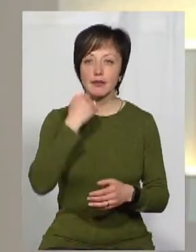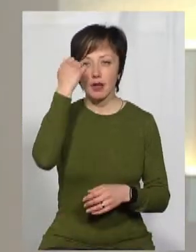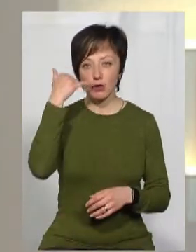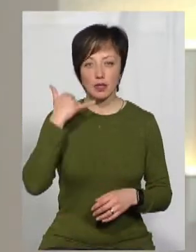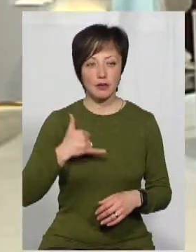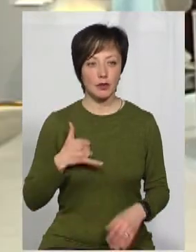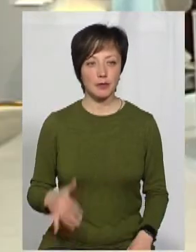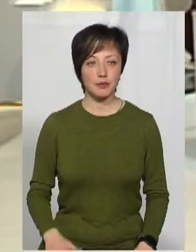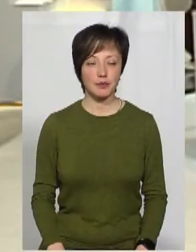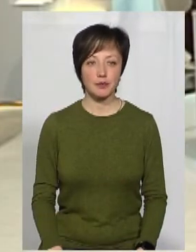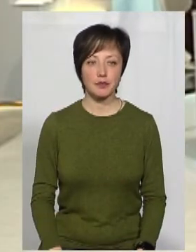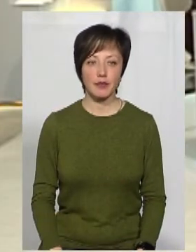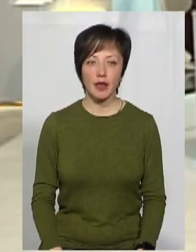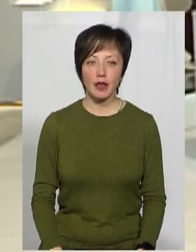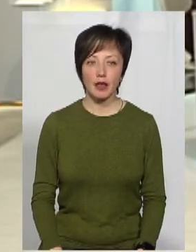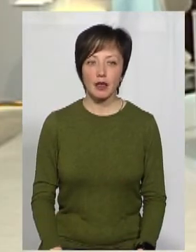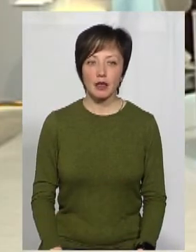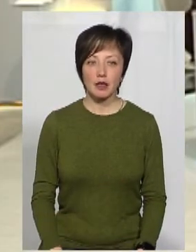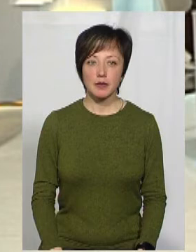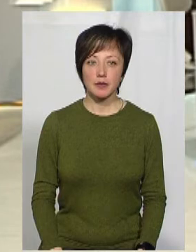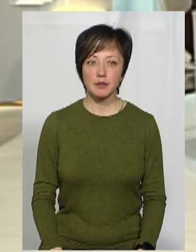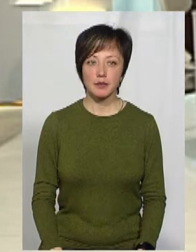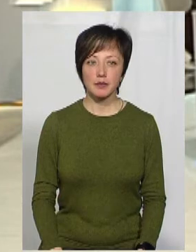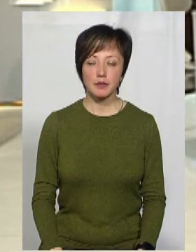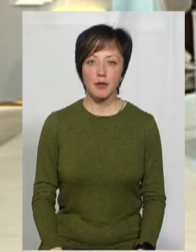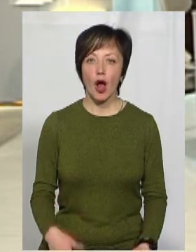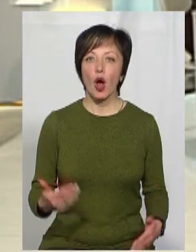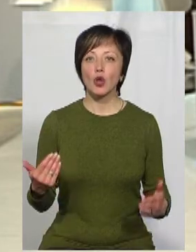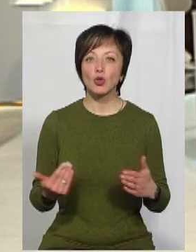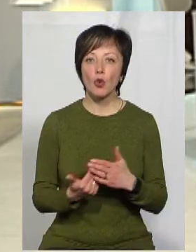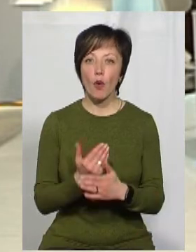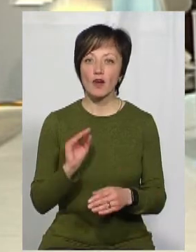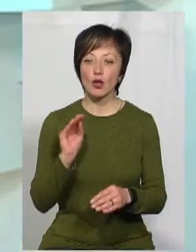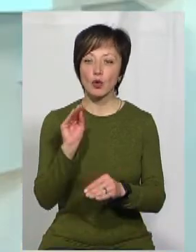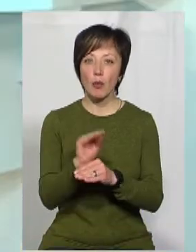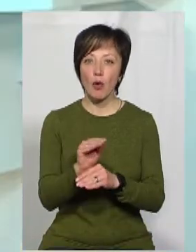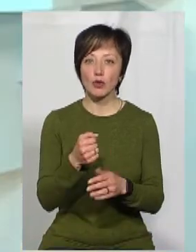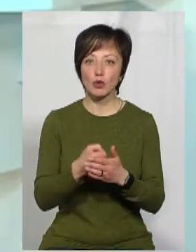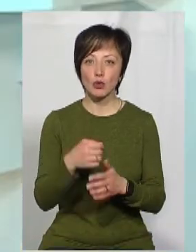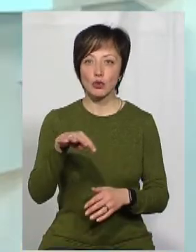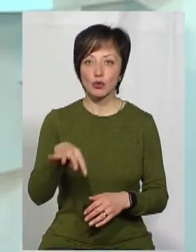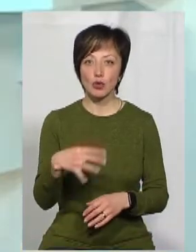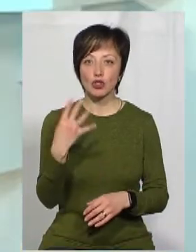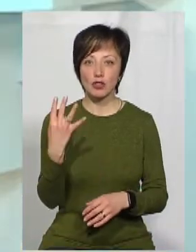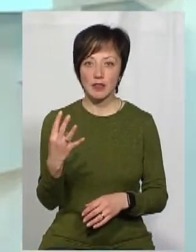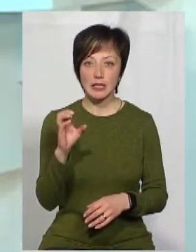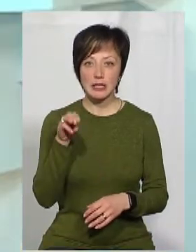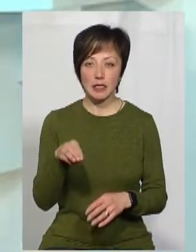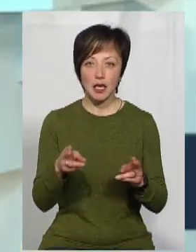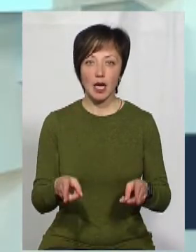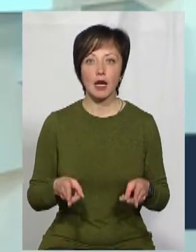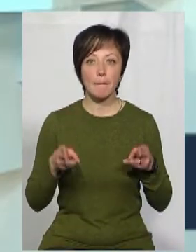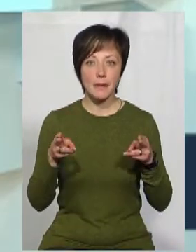що зателефонували. Ну, власне, нове доповнення до 44 статті Кримінального кодексу